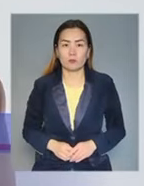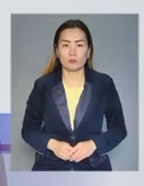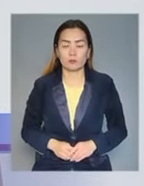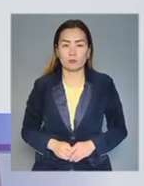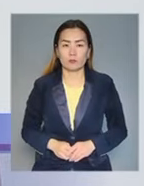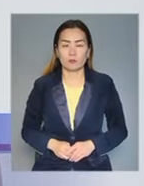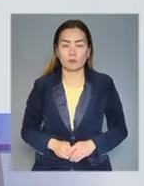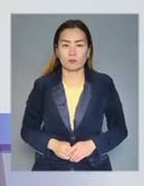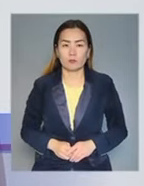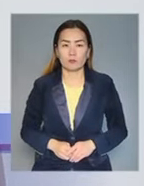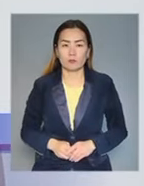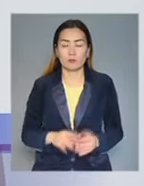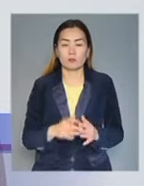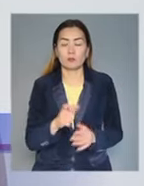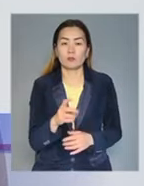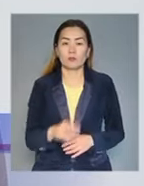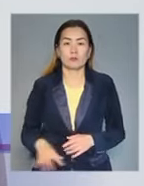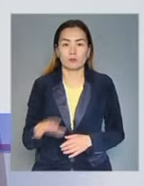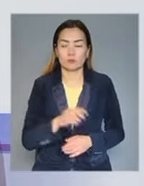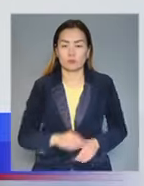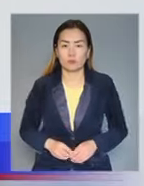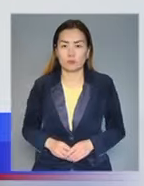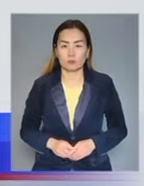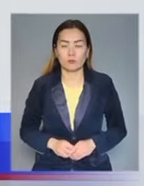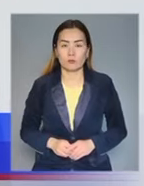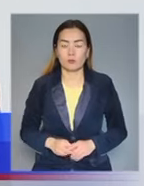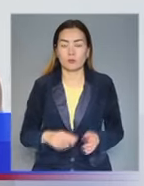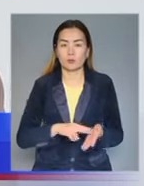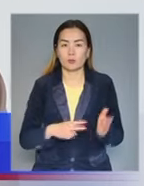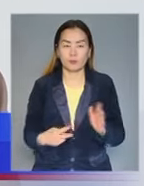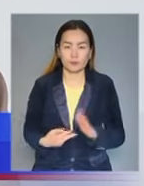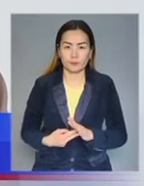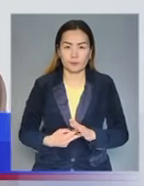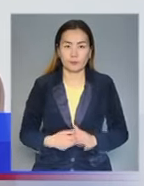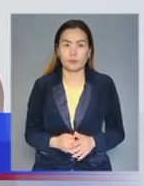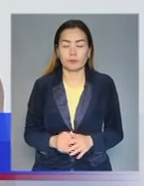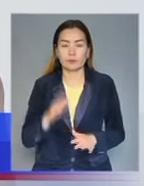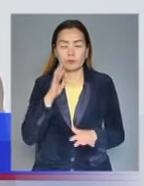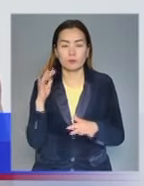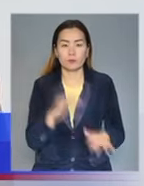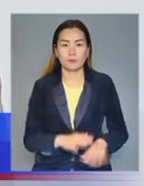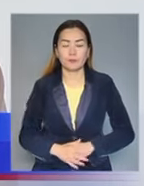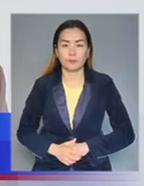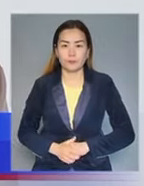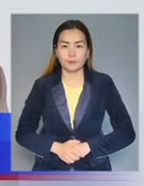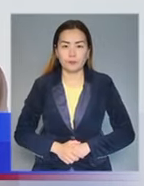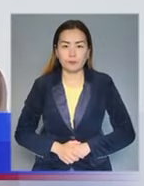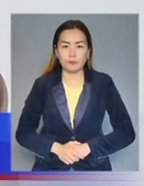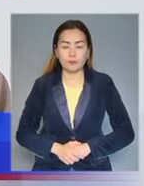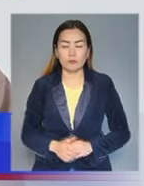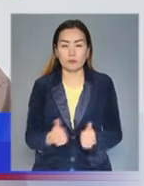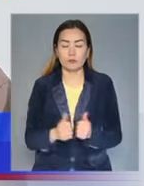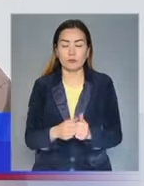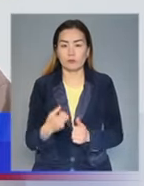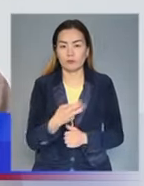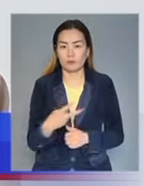Оған дейін негізі ауыл тұрғындары жоспар бойынша су келгеннен кейін осында келді, орналасты